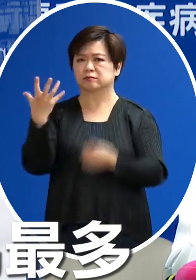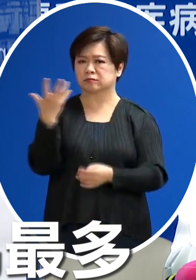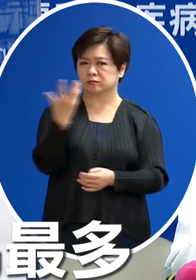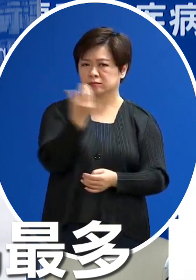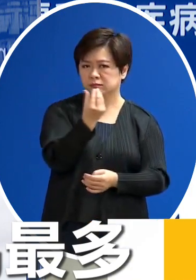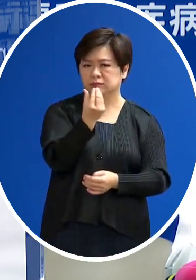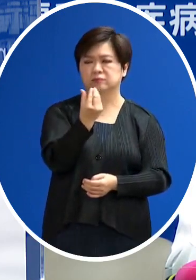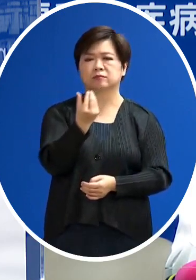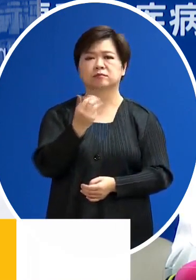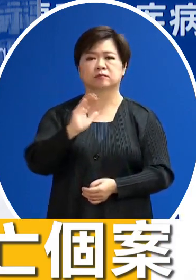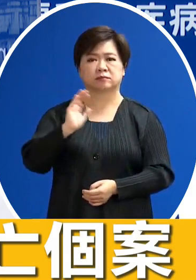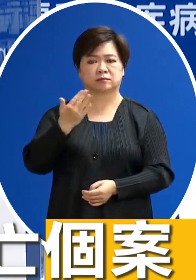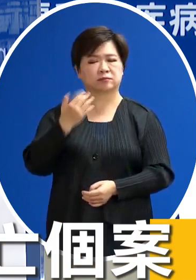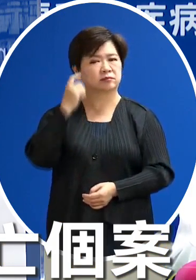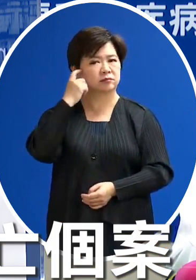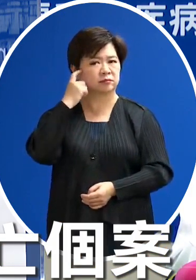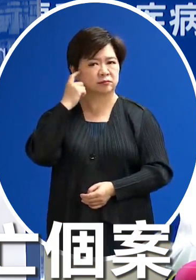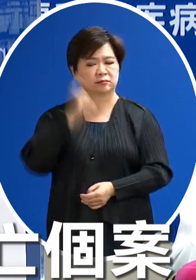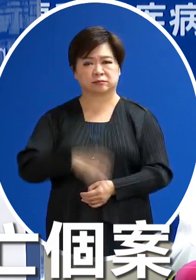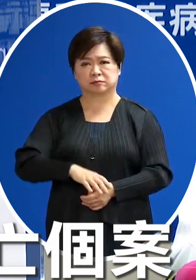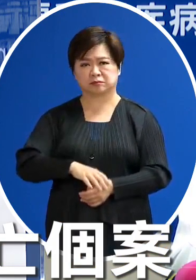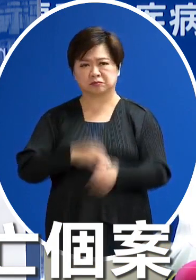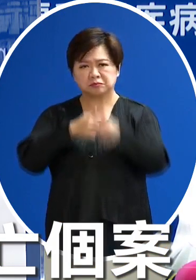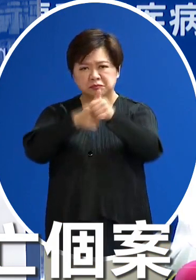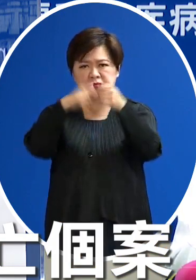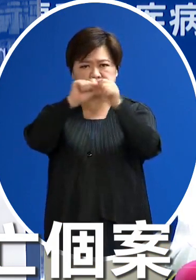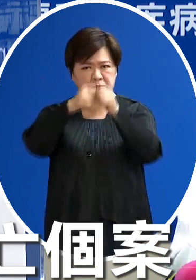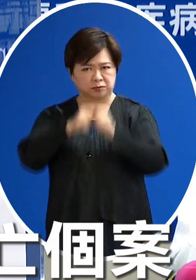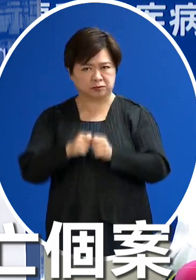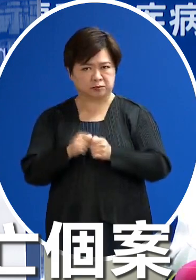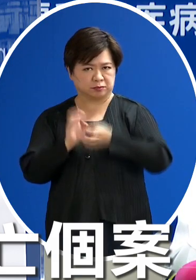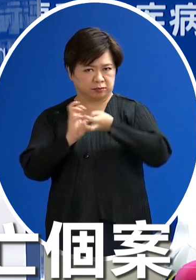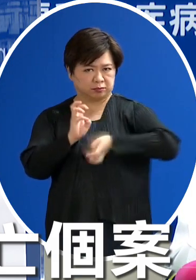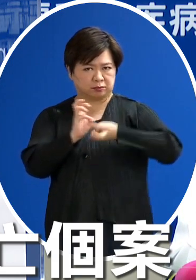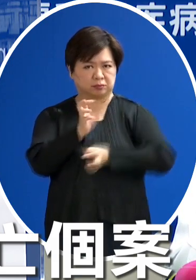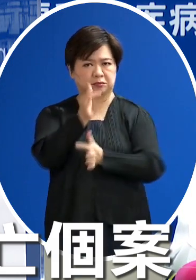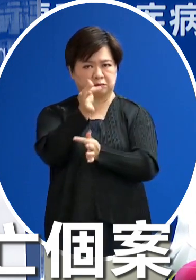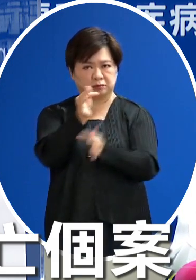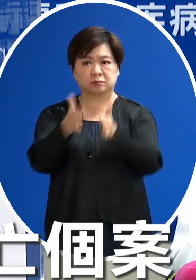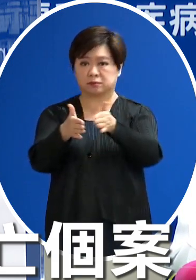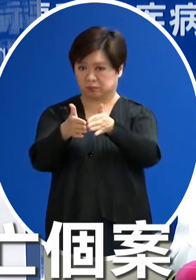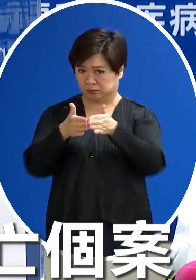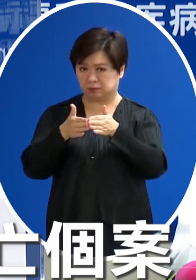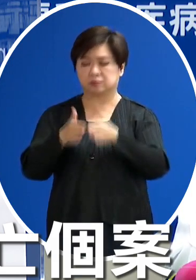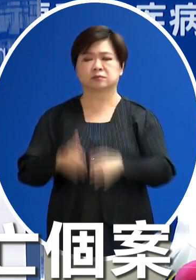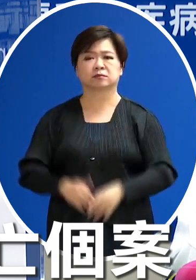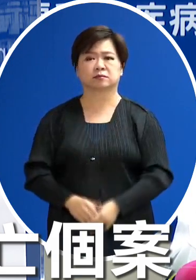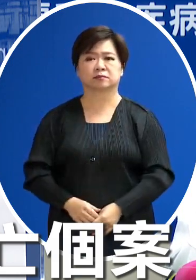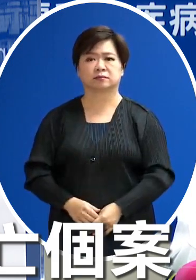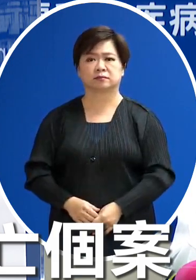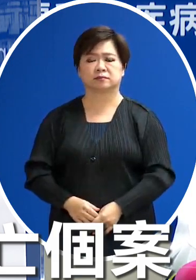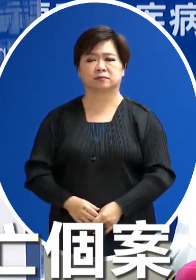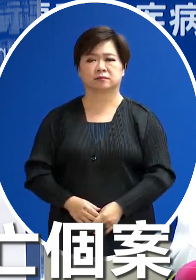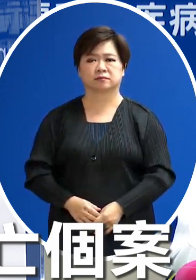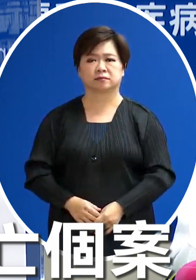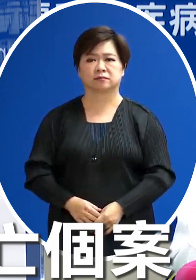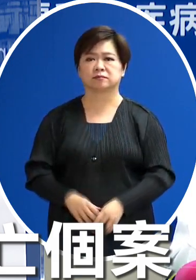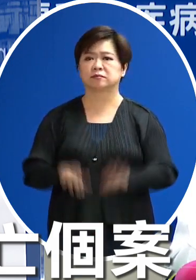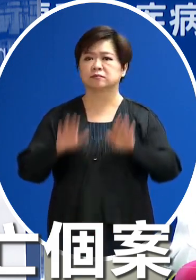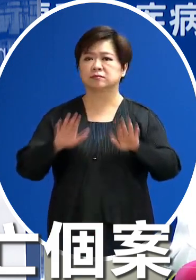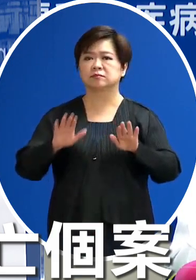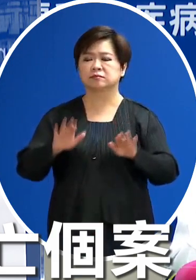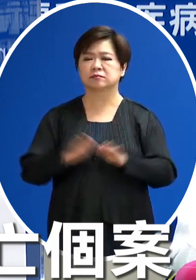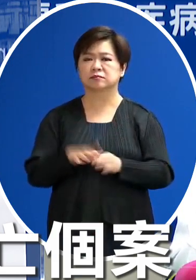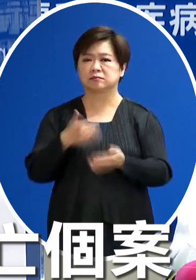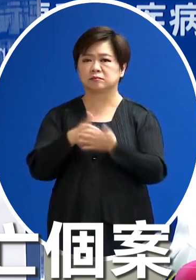虽然个案数少，那我想应该要把相关的疫调哈，能够做得哈更完整哈，做得更完整。那确实整个趋势